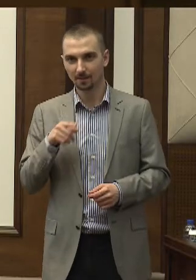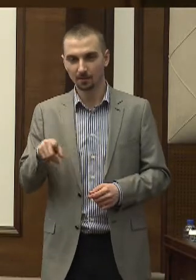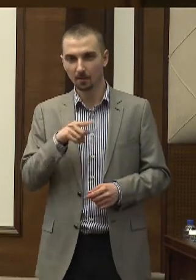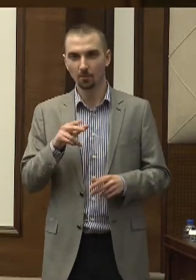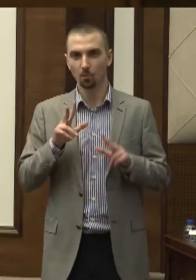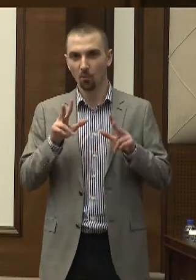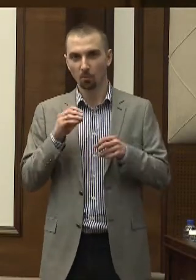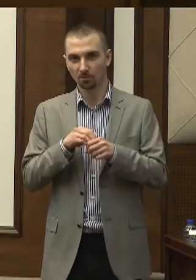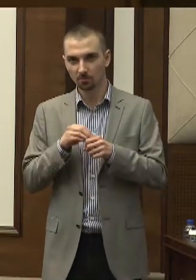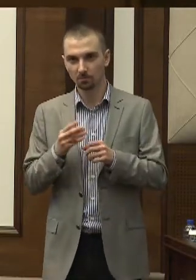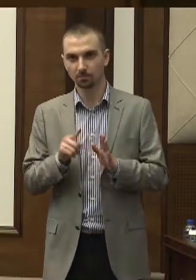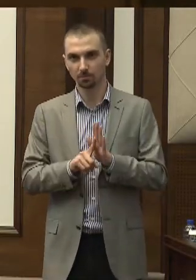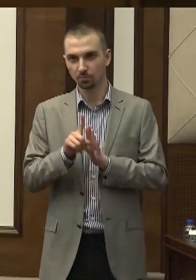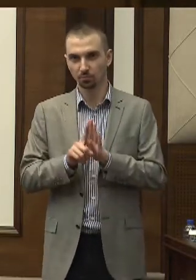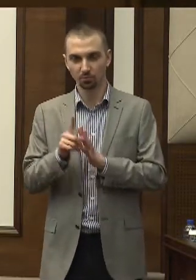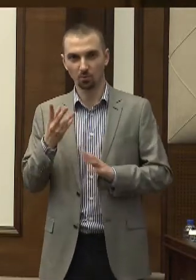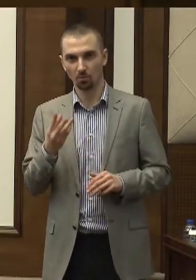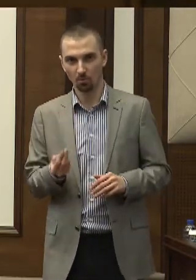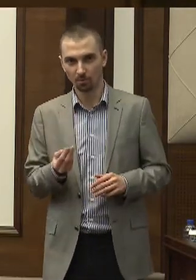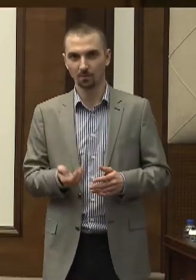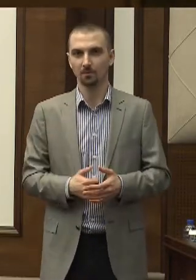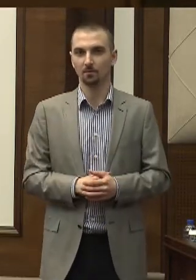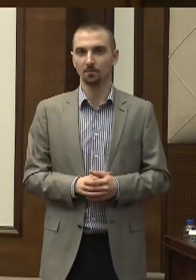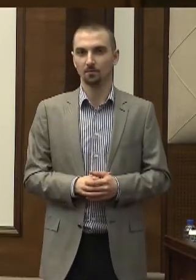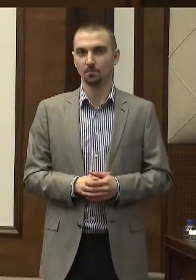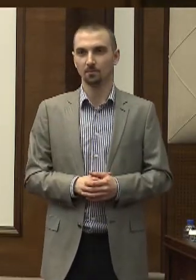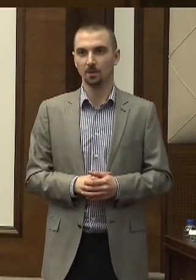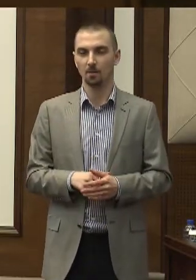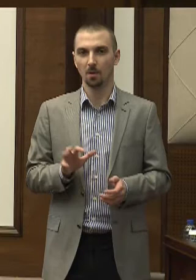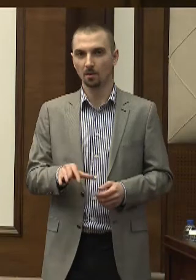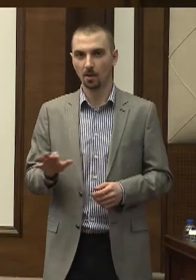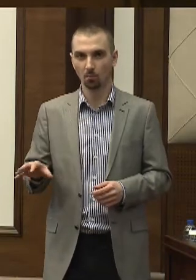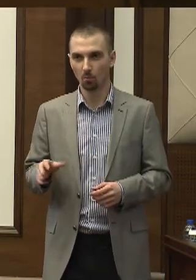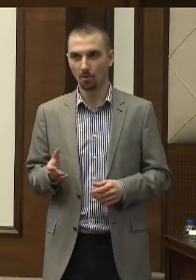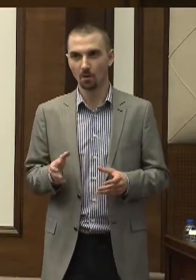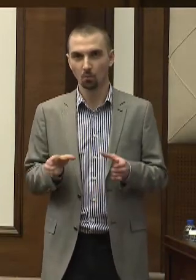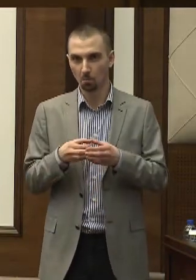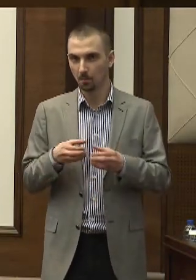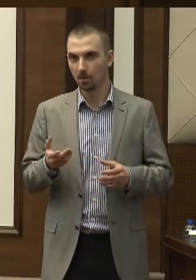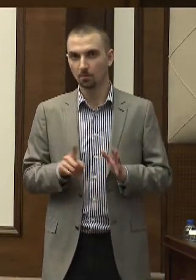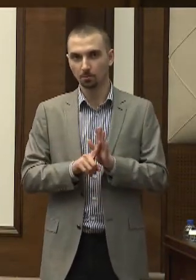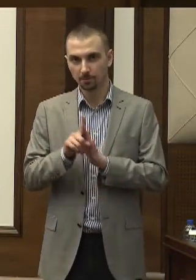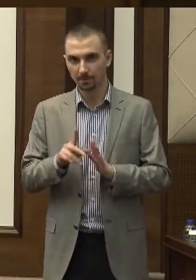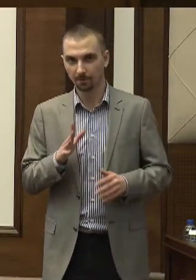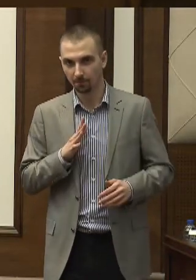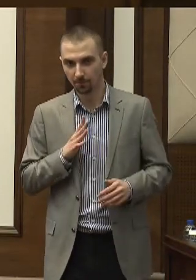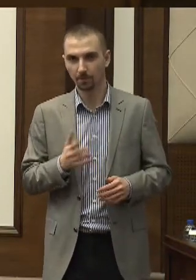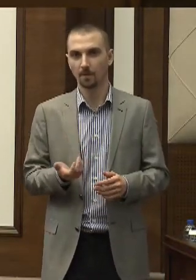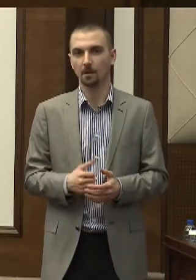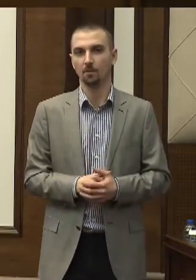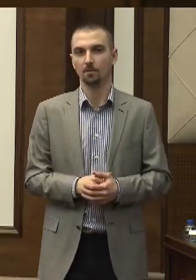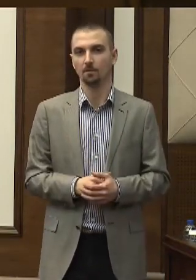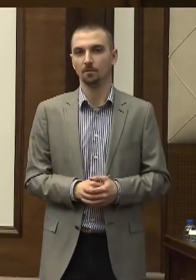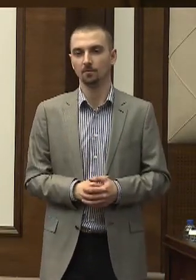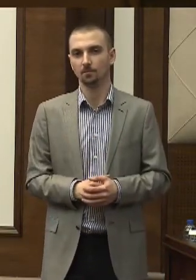üzere birinci lige terfi ettiler. Senin dediğin gibi basketbol herhalde eleneceksin, biz kalkıp orada devler